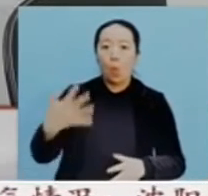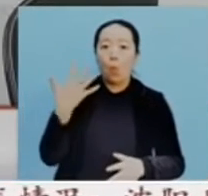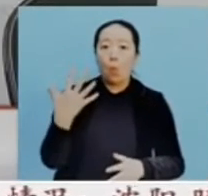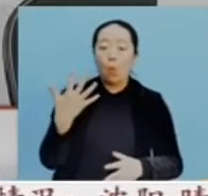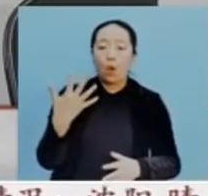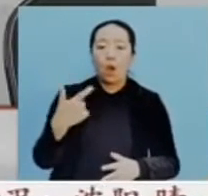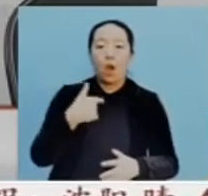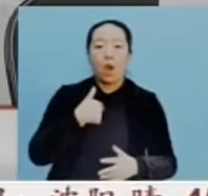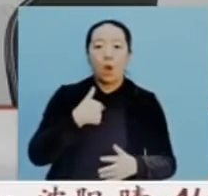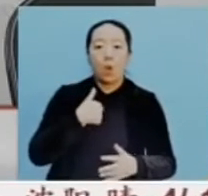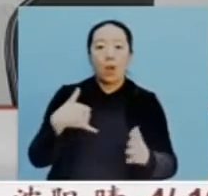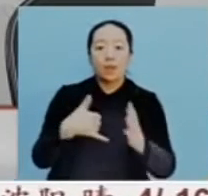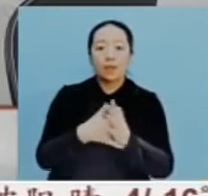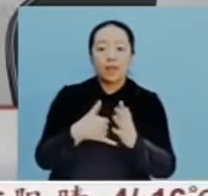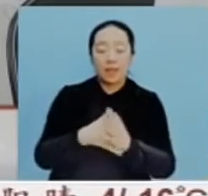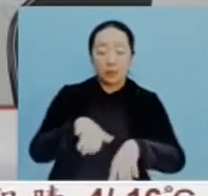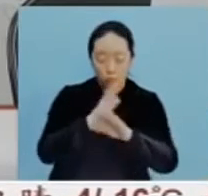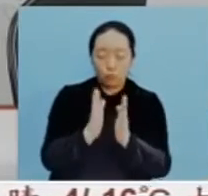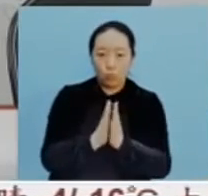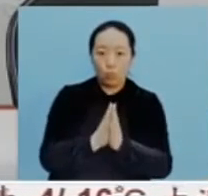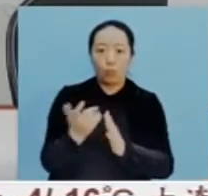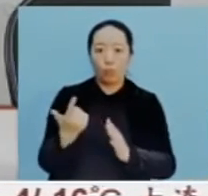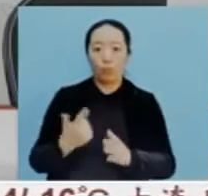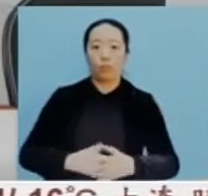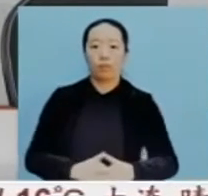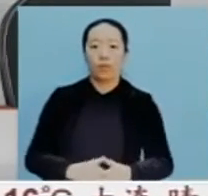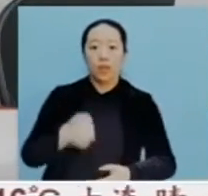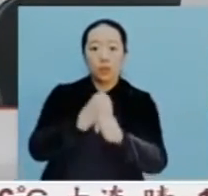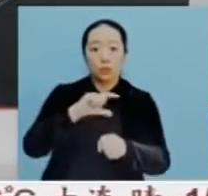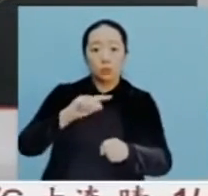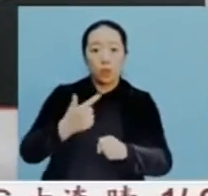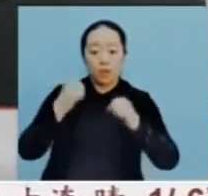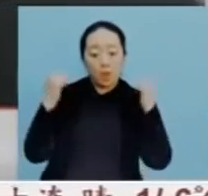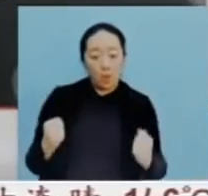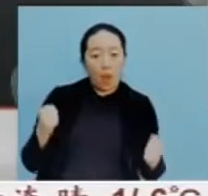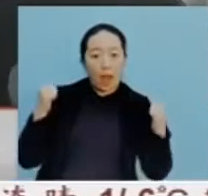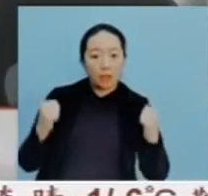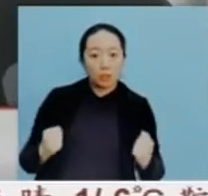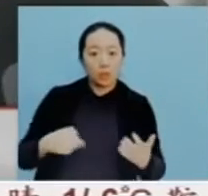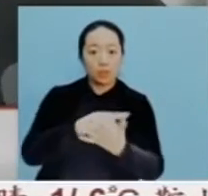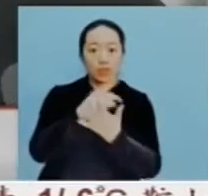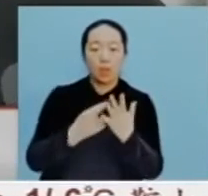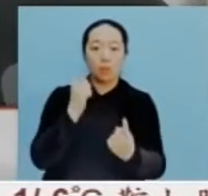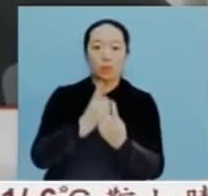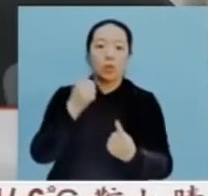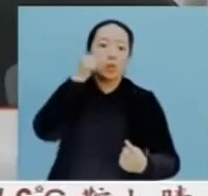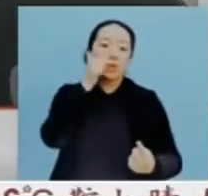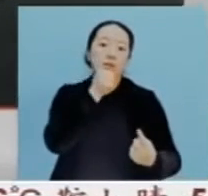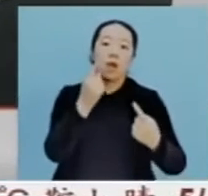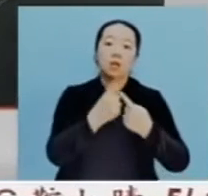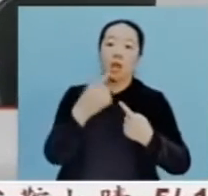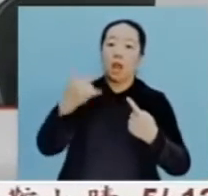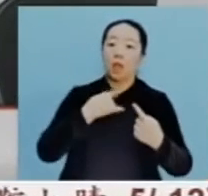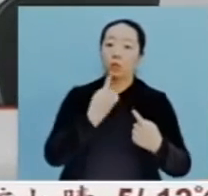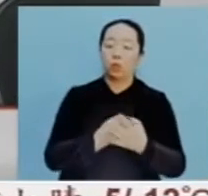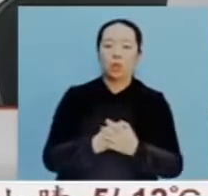我们都知道，其实呢，作为这个滑雪项目，对于正常这个身体状况的人来说呢，都还是有一定难度的，因为它要